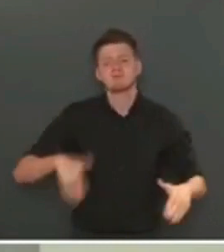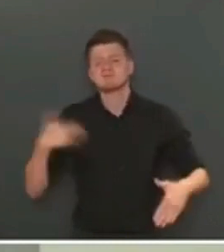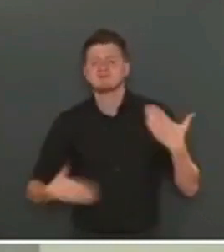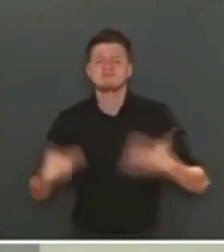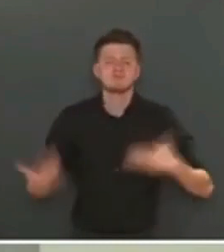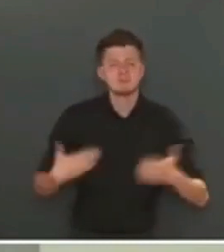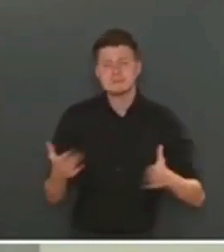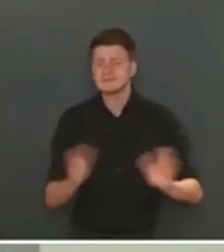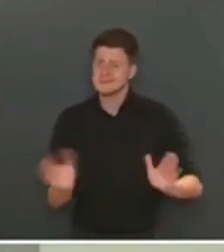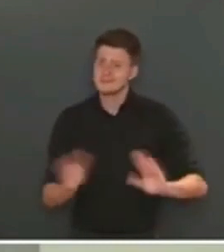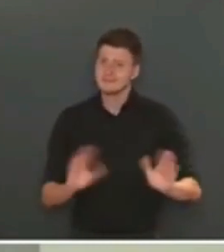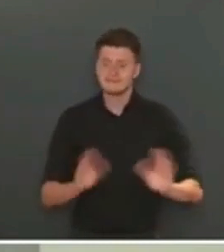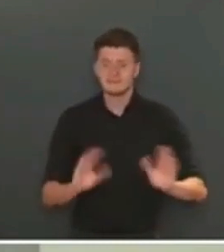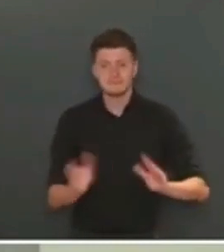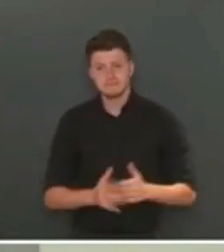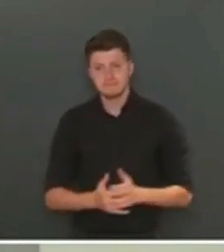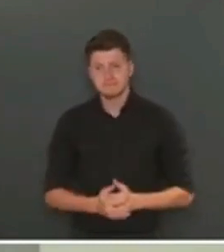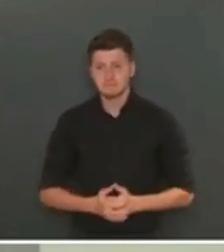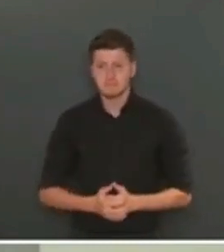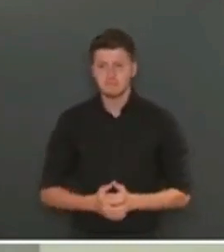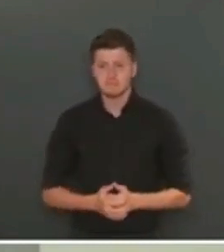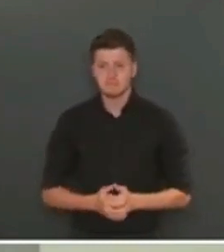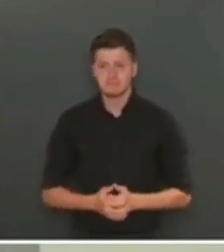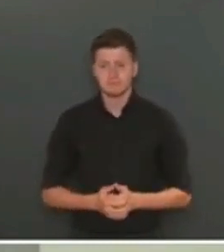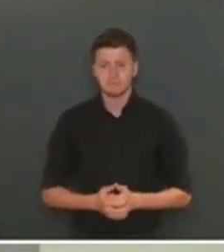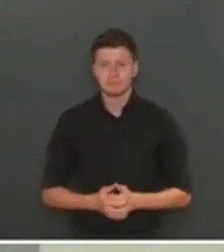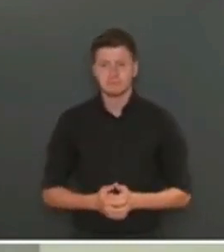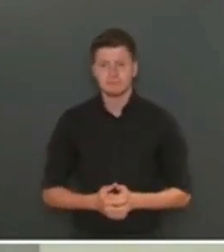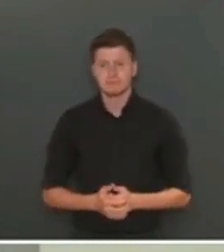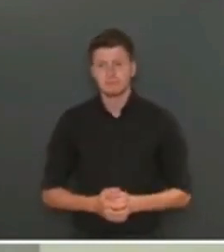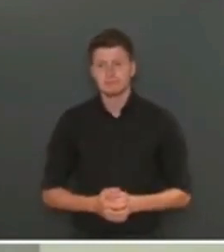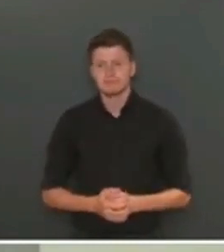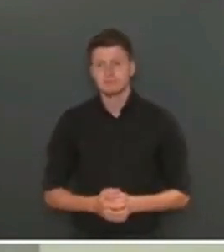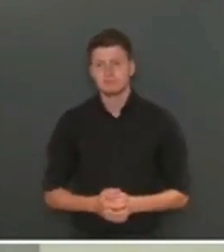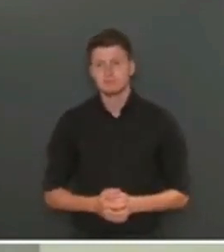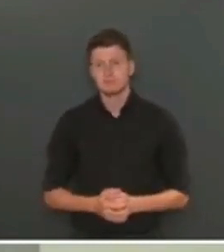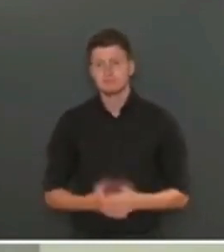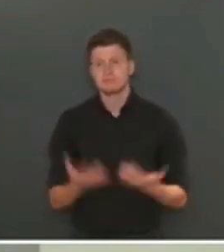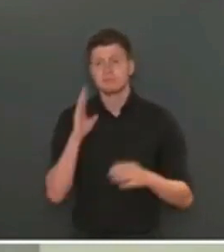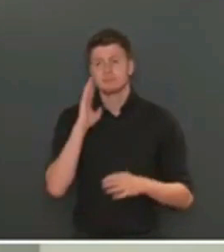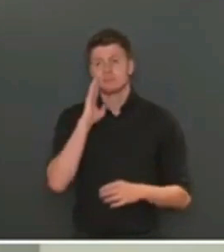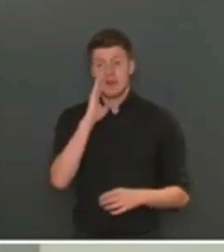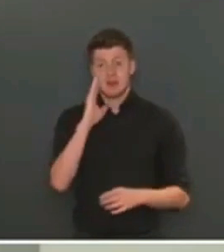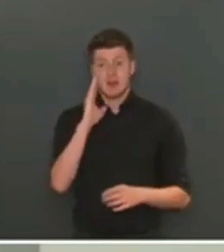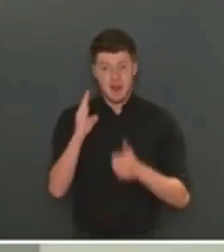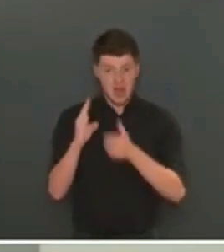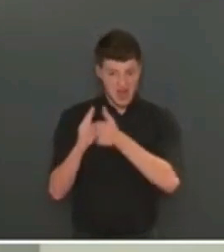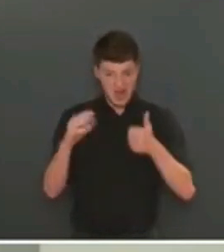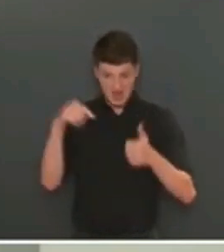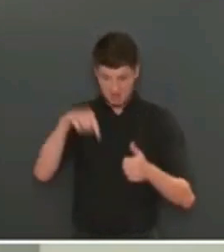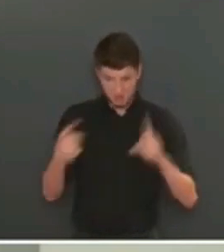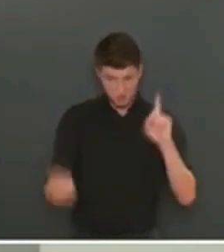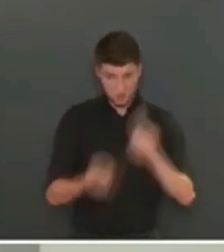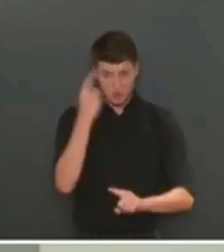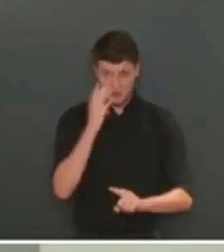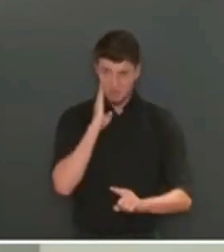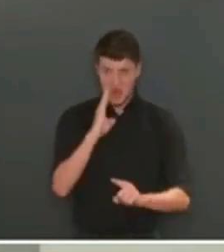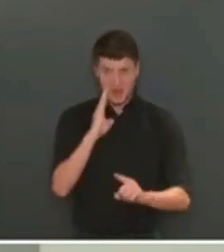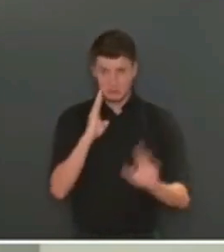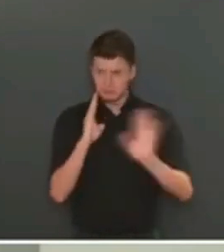اعتبار ومراقبة الحجر الصحي وفي ختام حديثها قالت ويلميز ان الوضع ليس